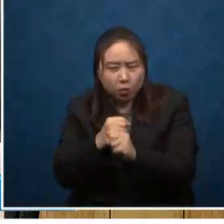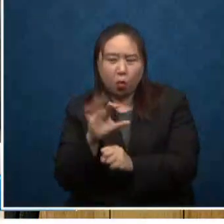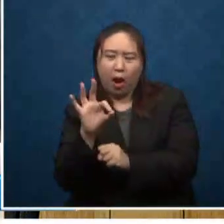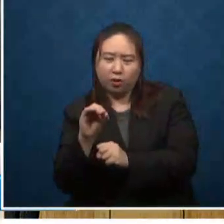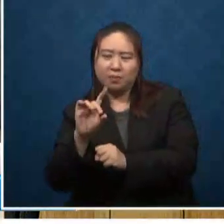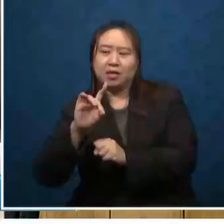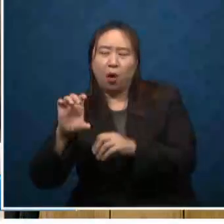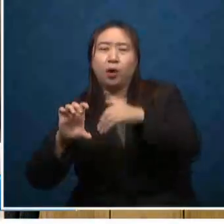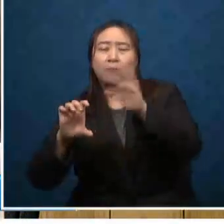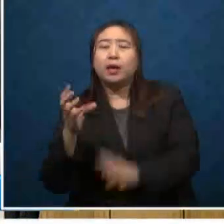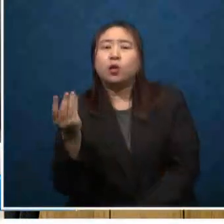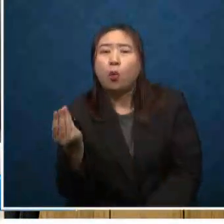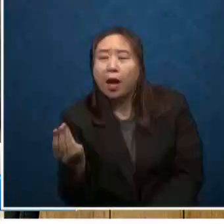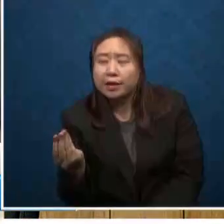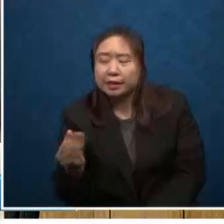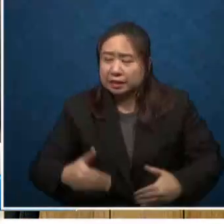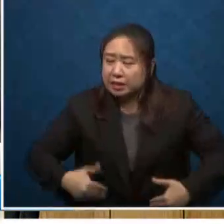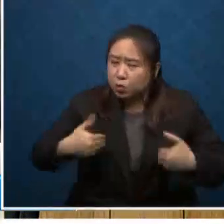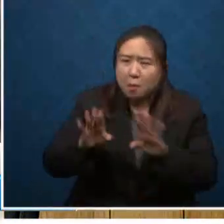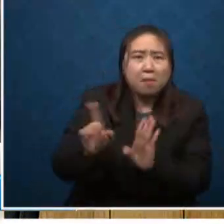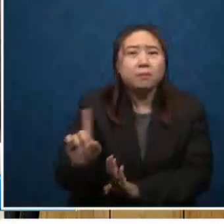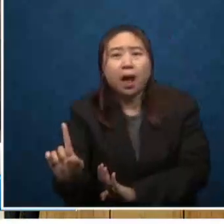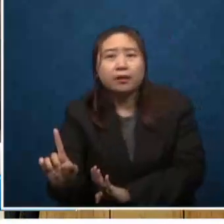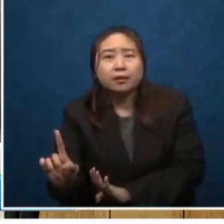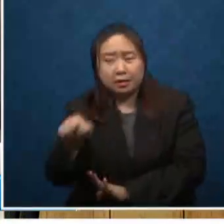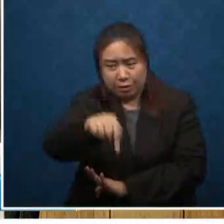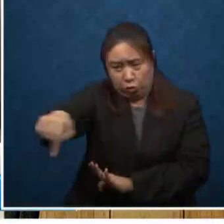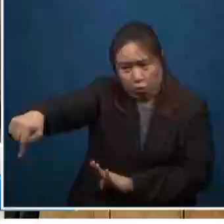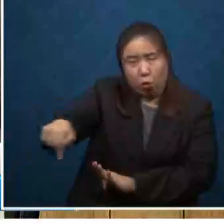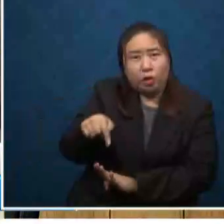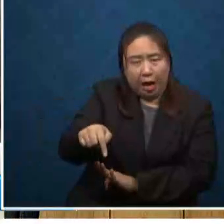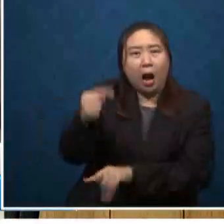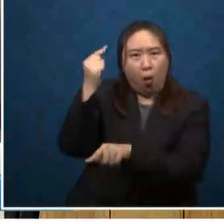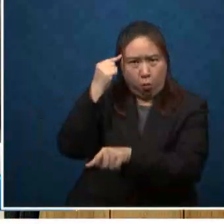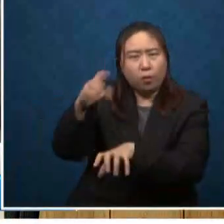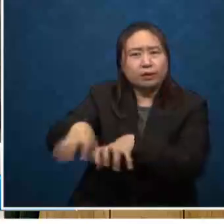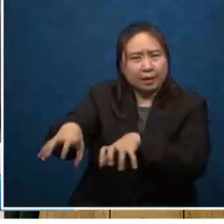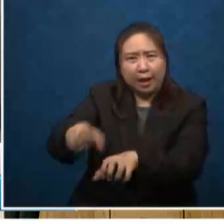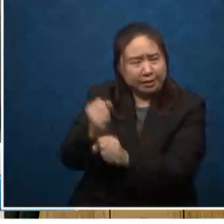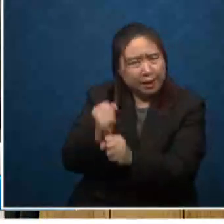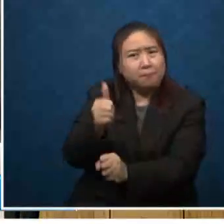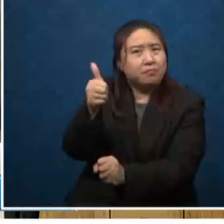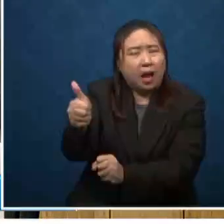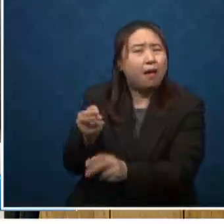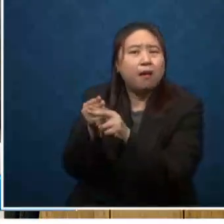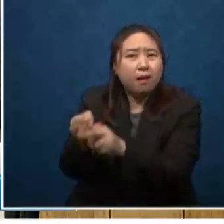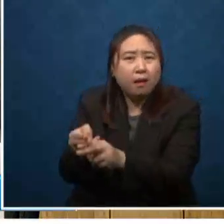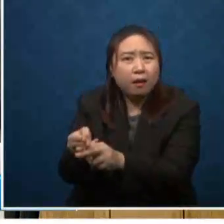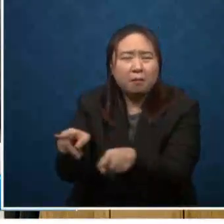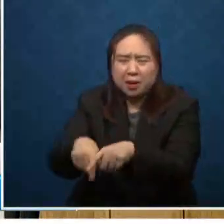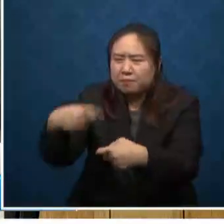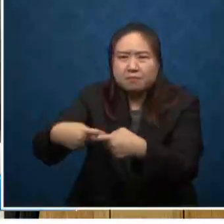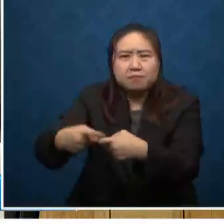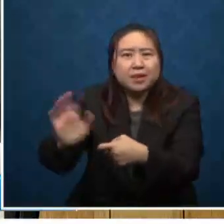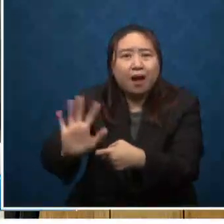ไหร่อยู่ในสถานะคุณภาพชีวิตแบบใดในพื้นที่ท้องถิ่นสามารถดำเนินการได้หมดเลยโดยไม่น่าจะมีความยุ่งยาก